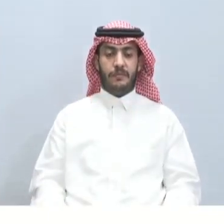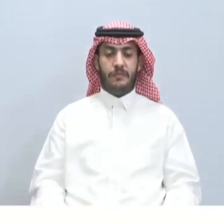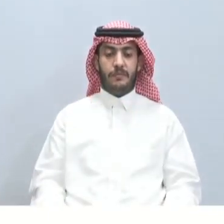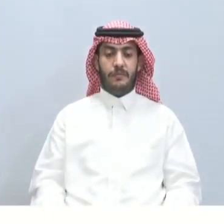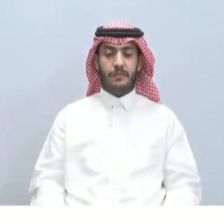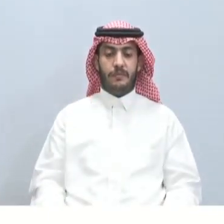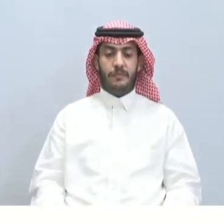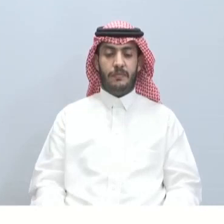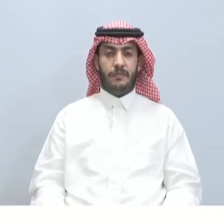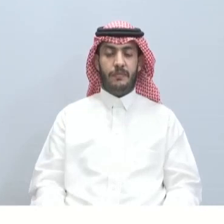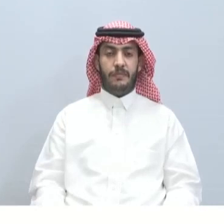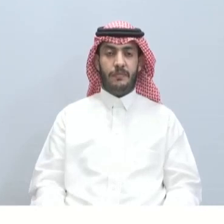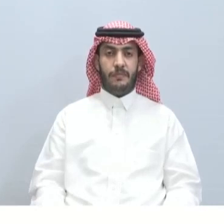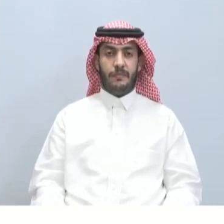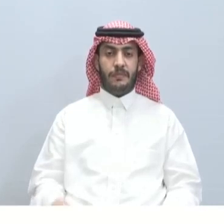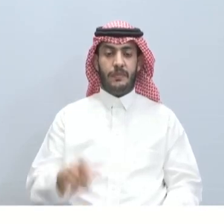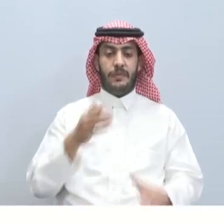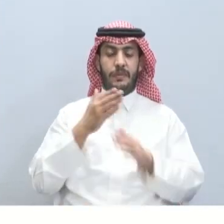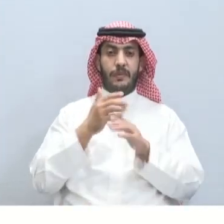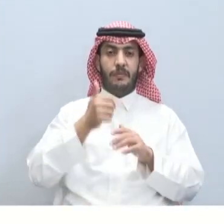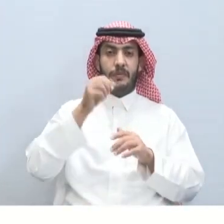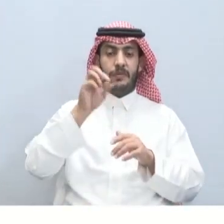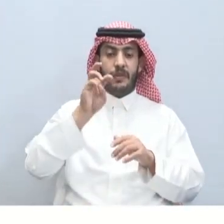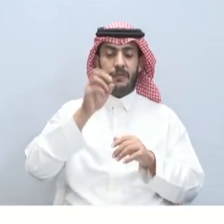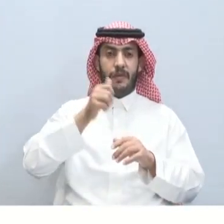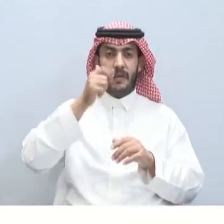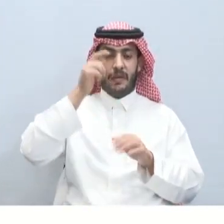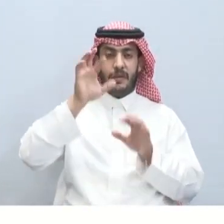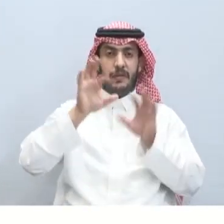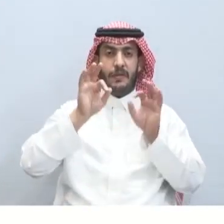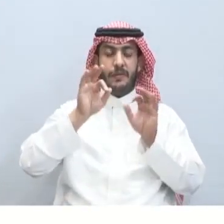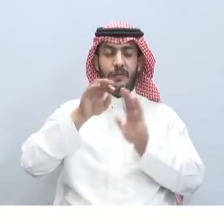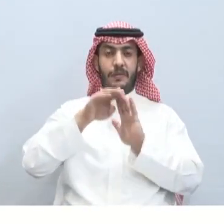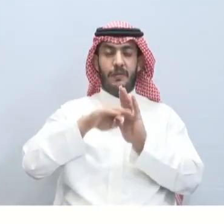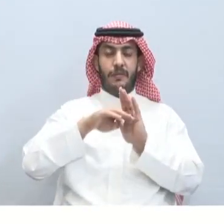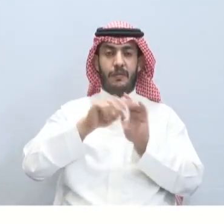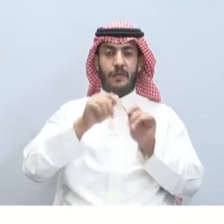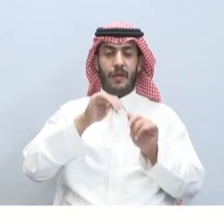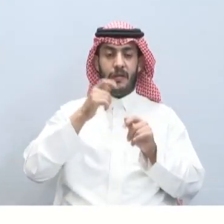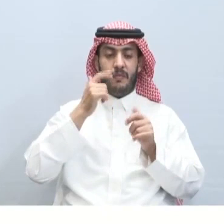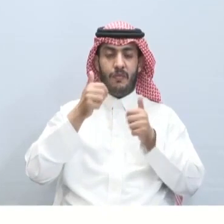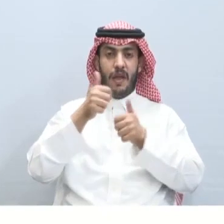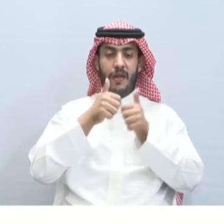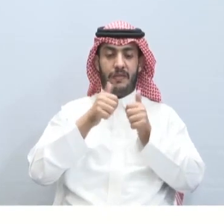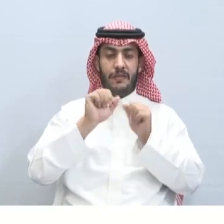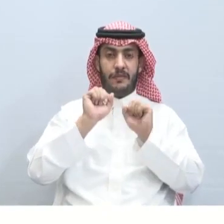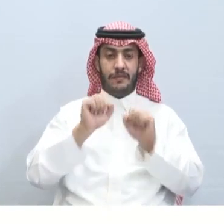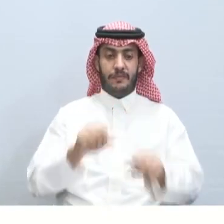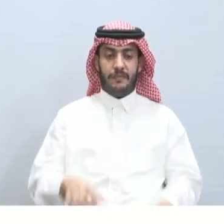السوق السؤال الثالث لماذا تحتاج الشركه الى تحديد الشرائح في السوق التي تريد المنافسه